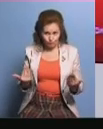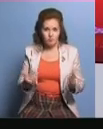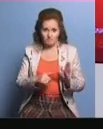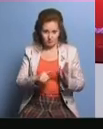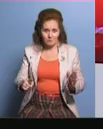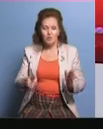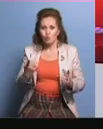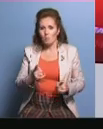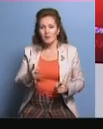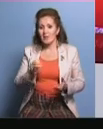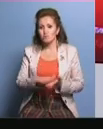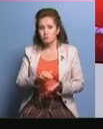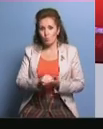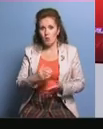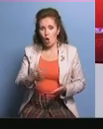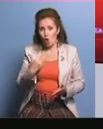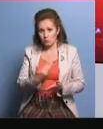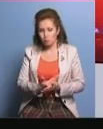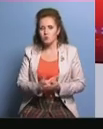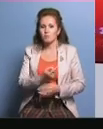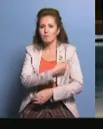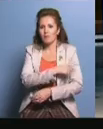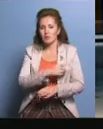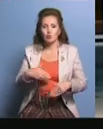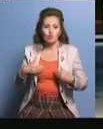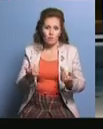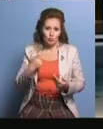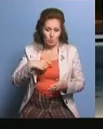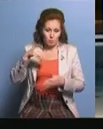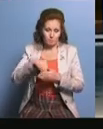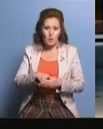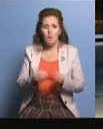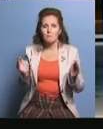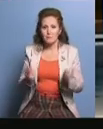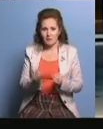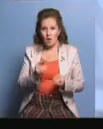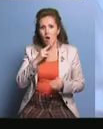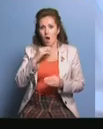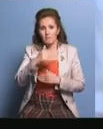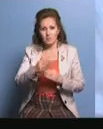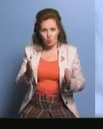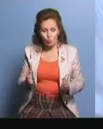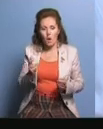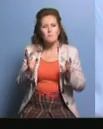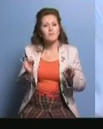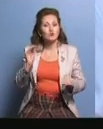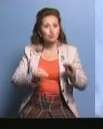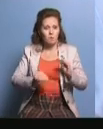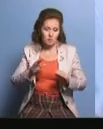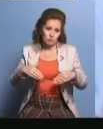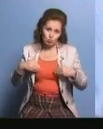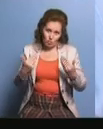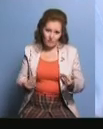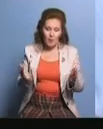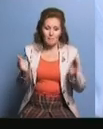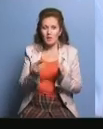наличии страховки, медики советуют взять с собой мини-аптечку. Как правильно ее собрать? Врачи дали сегодня советы. Мини-аптечку лучше